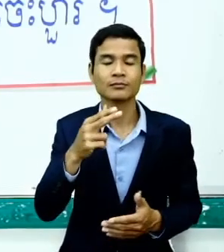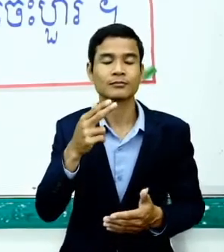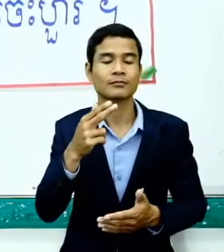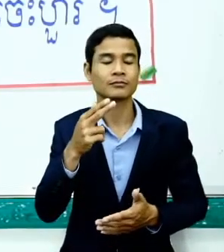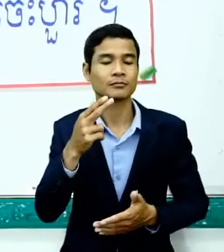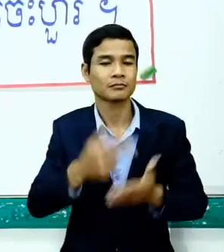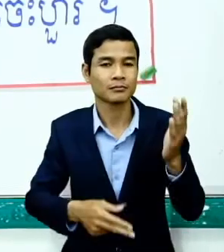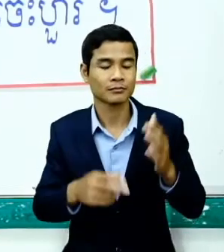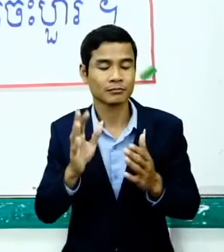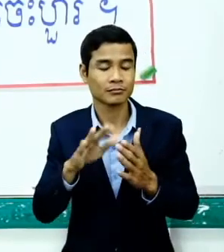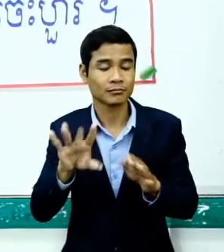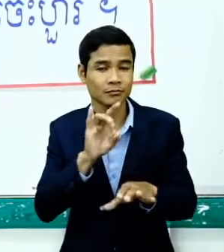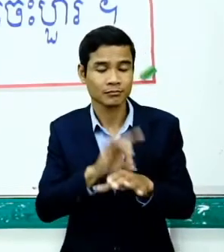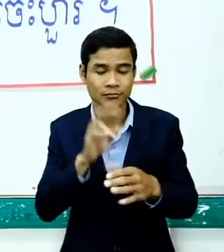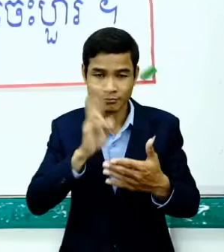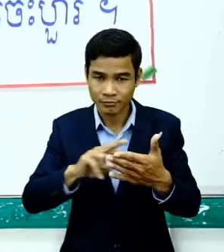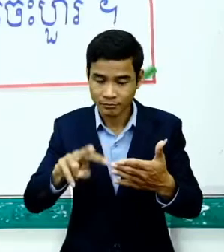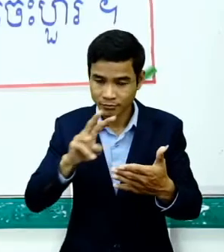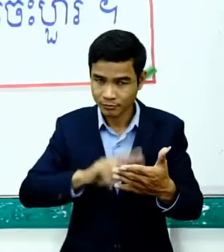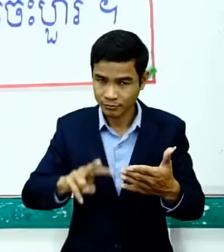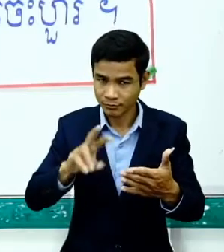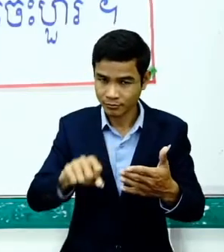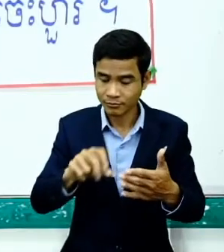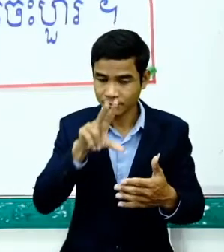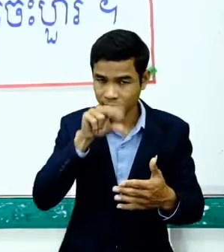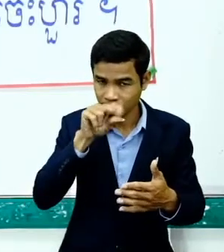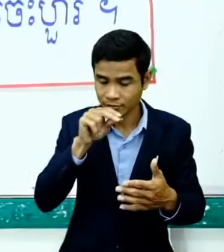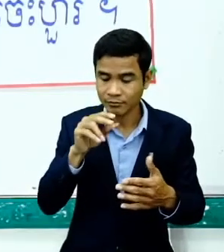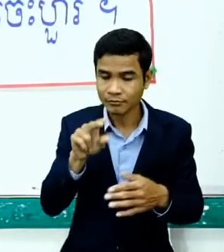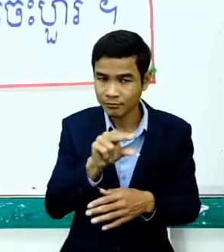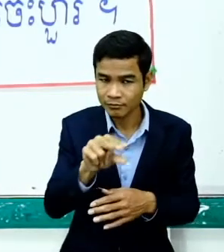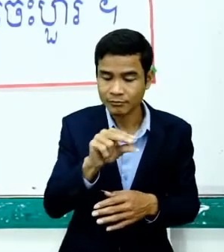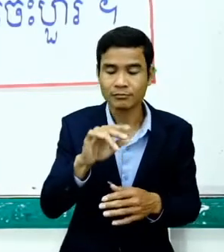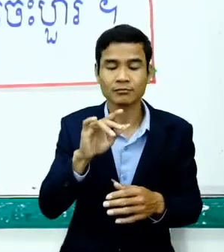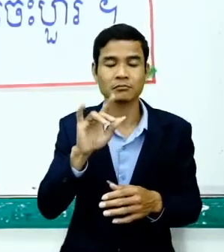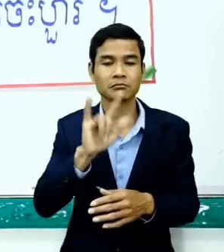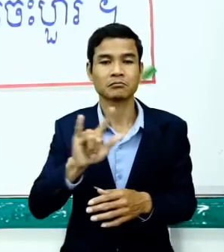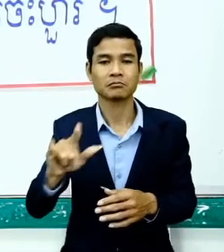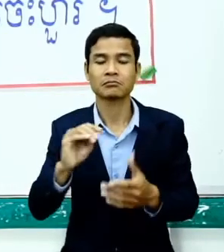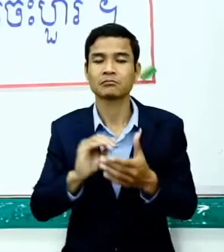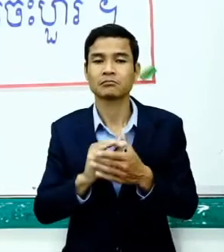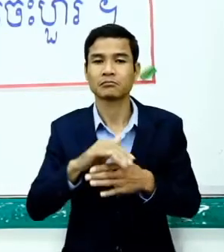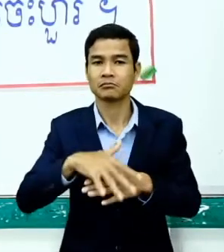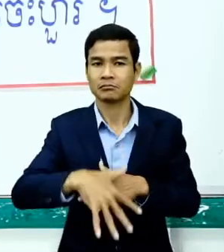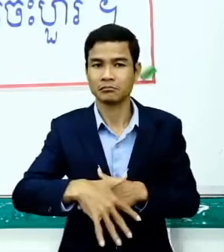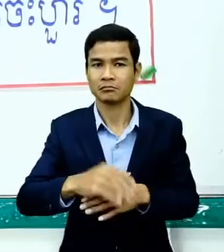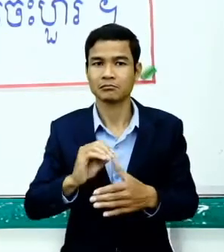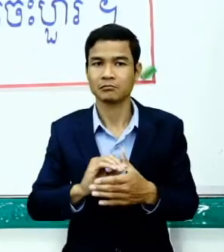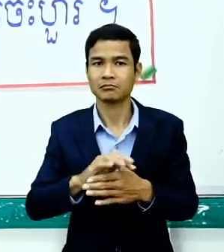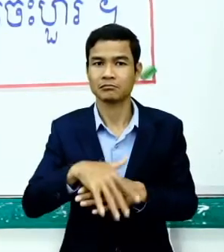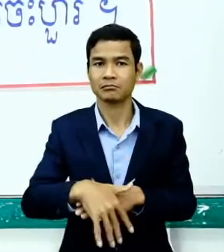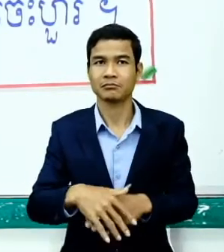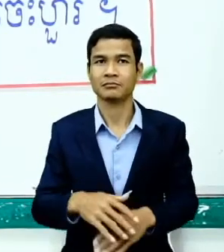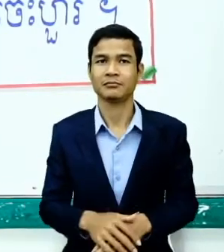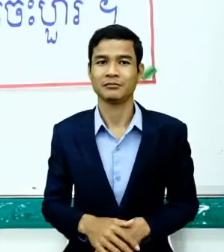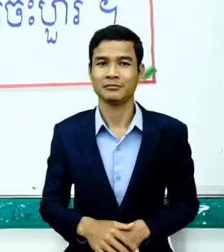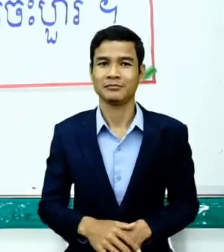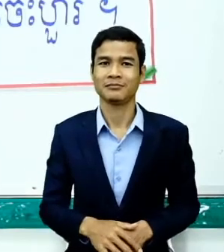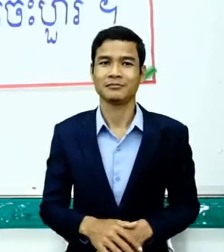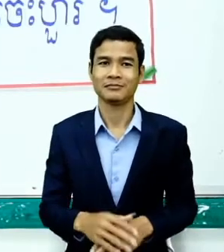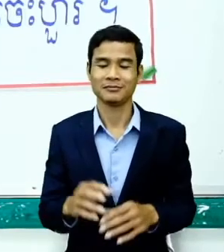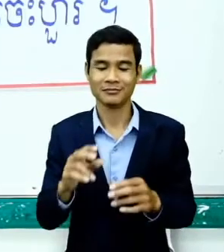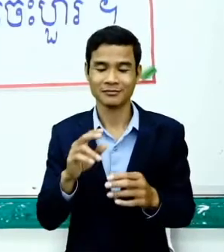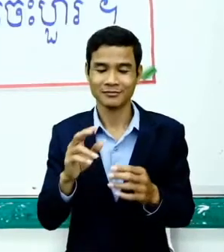ហ៎ចាគឺទាហួបបបបហៀចាកូនត្រៀមខ្លួនឆ្លើយសំណួរប